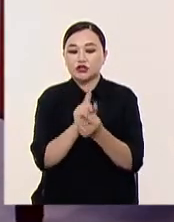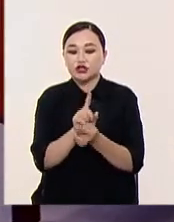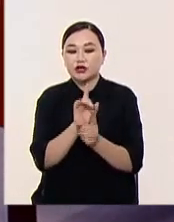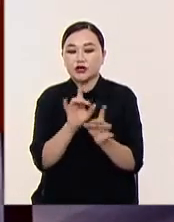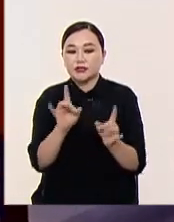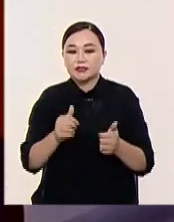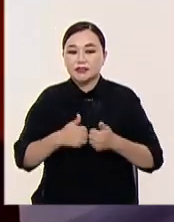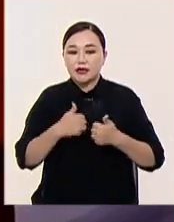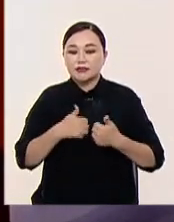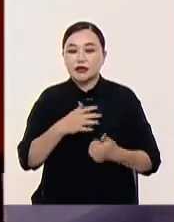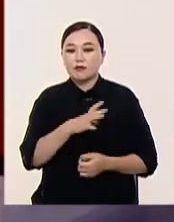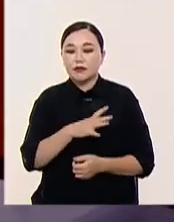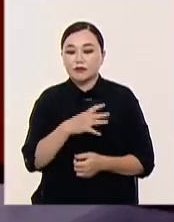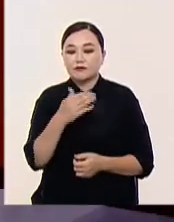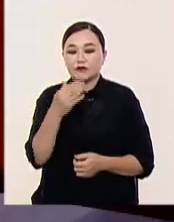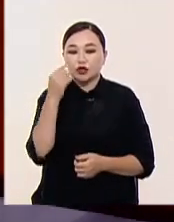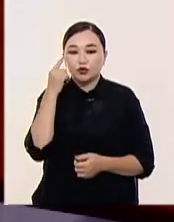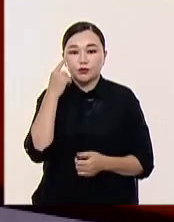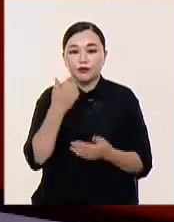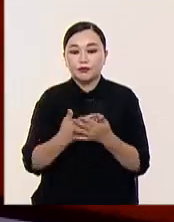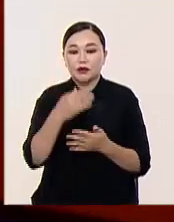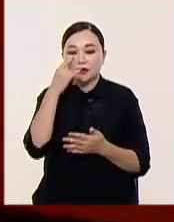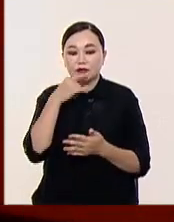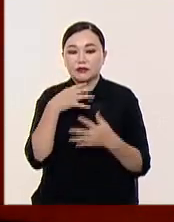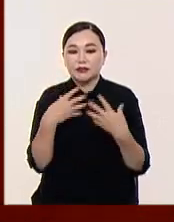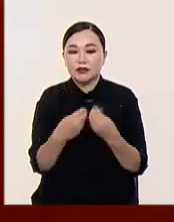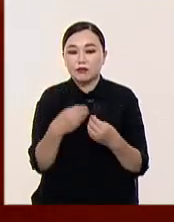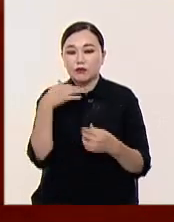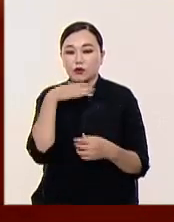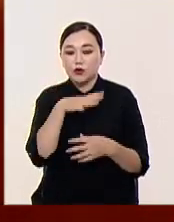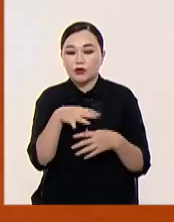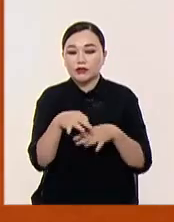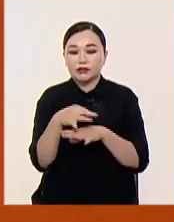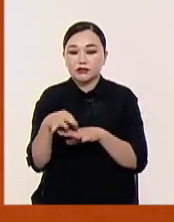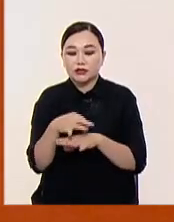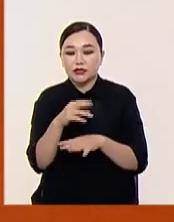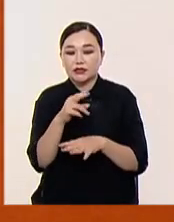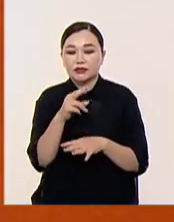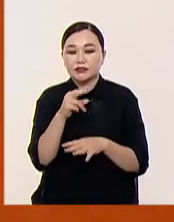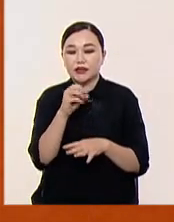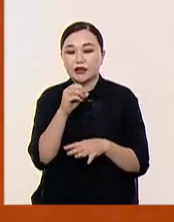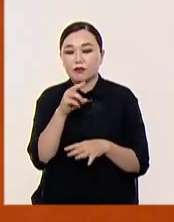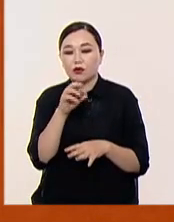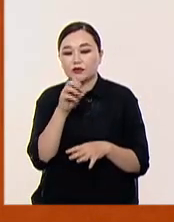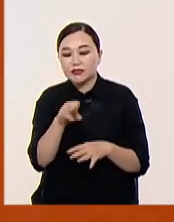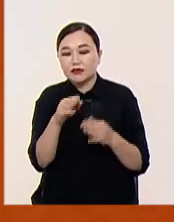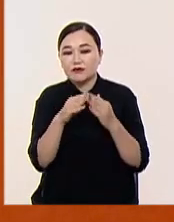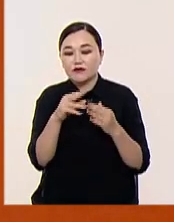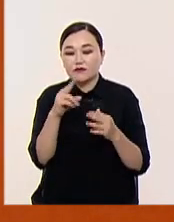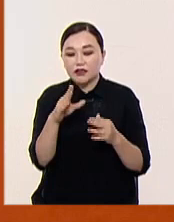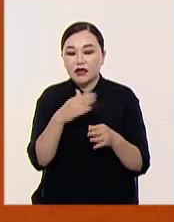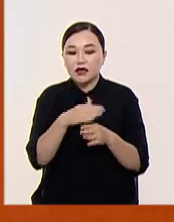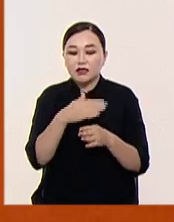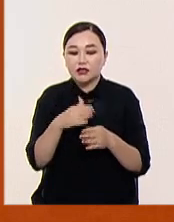Өйткені өзіңіз ойлап қараңыз, бізде Қазақстанда көп ерлі-зайыптыларды, мысалы айтқанда, депозитте квартирада тұрады, немесе кредиттері